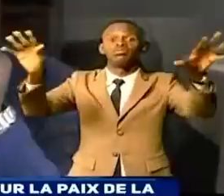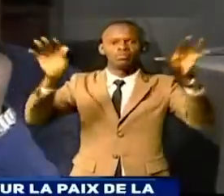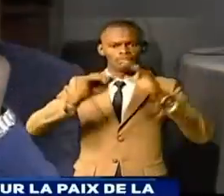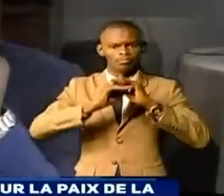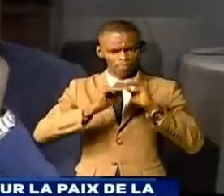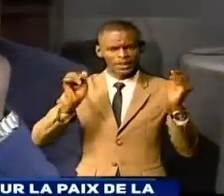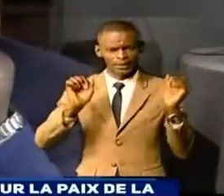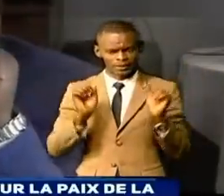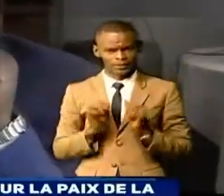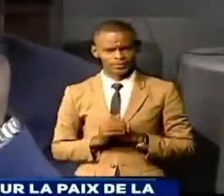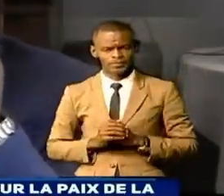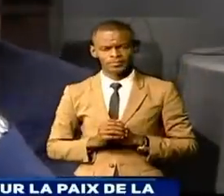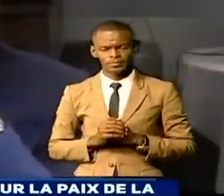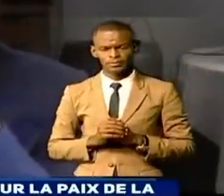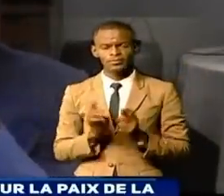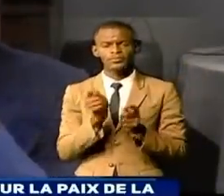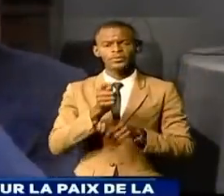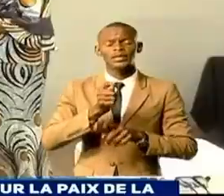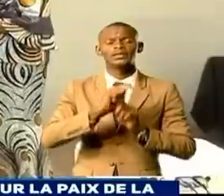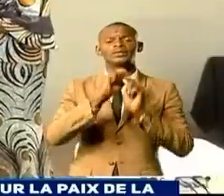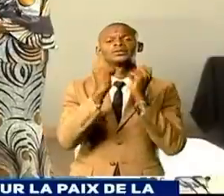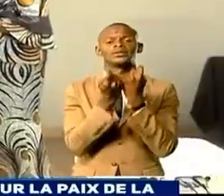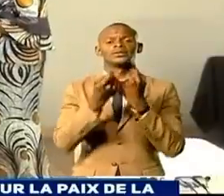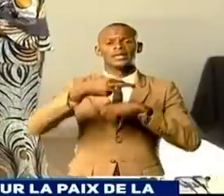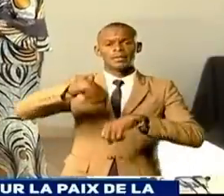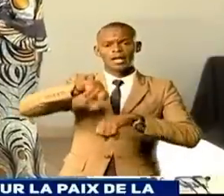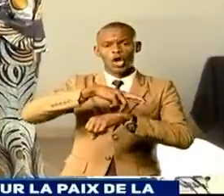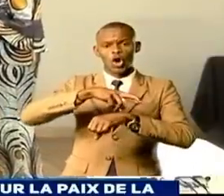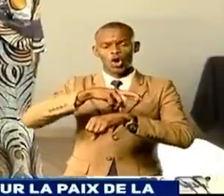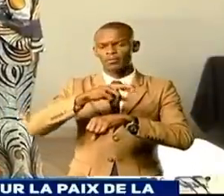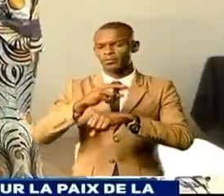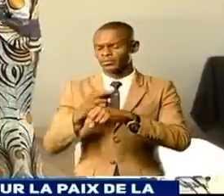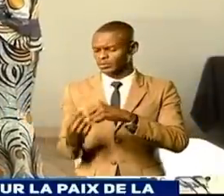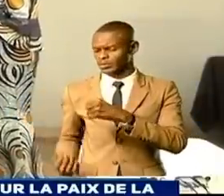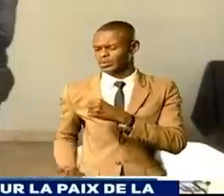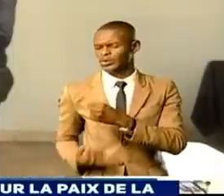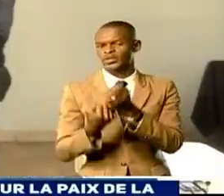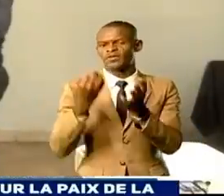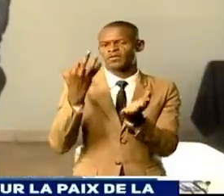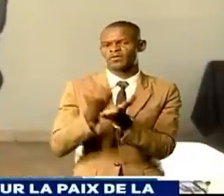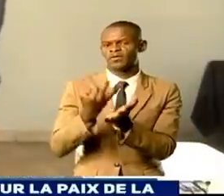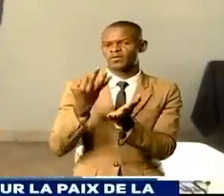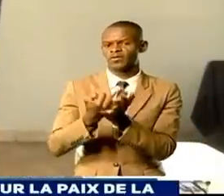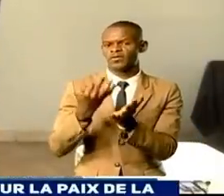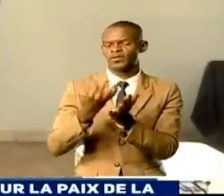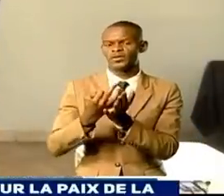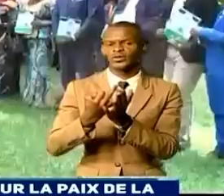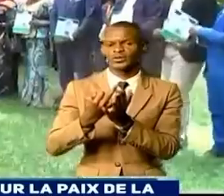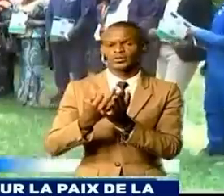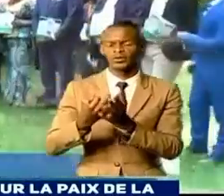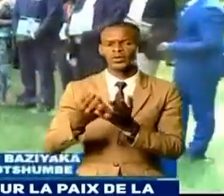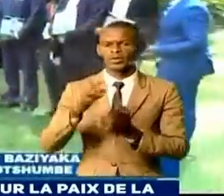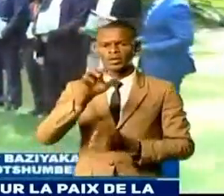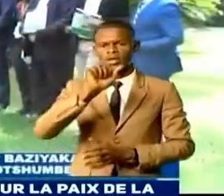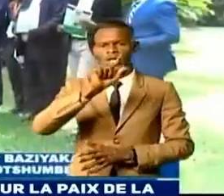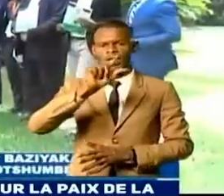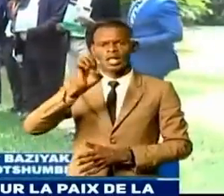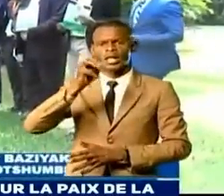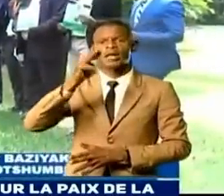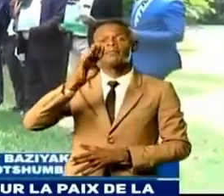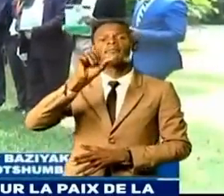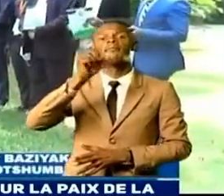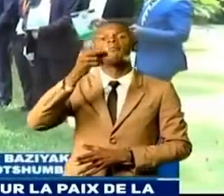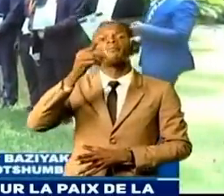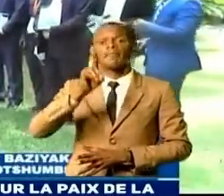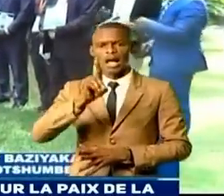durable. Cette table ronde a bénéficié du soutien des partenaires de la GIZ, coopération technique allemande et de l'Union européenne